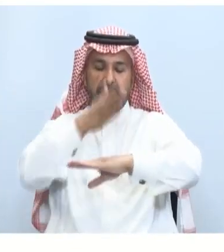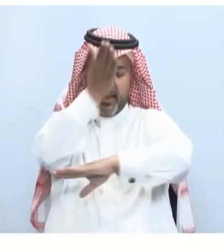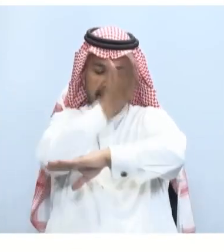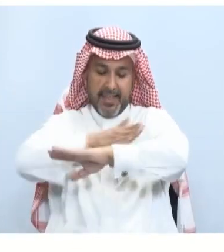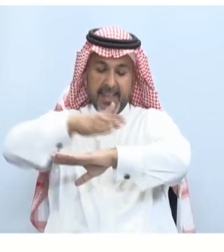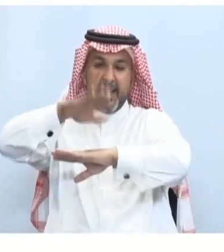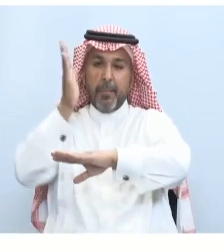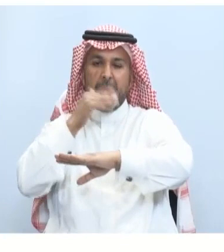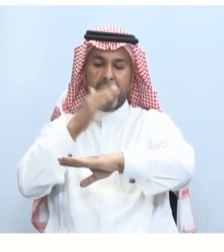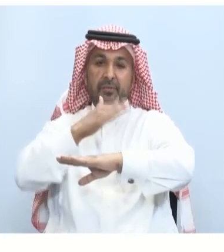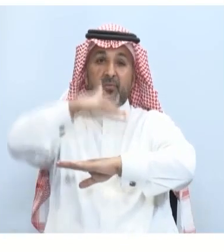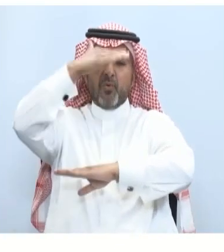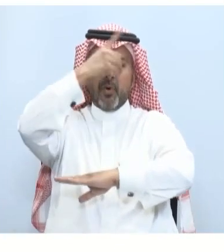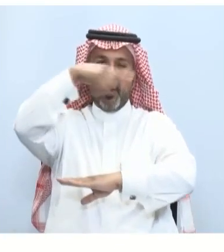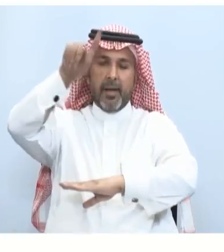محور اكس